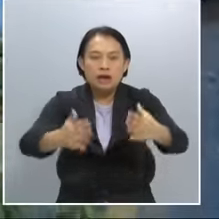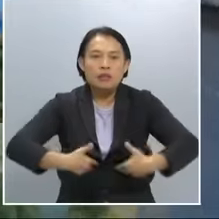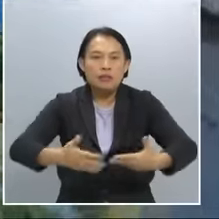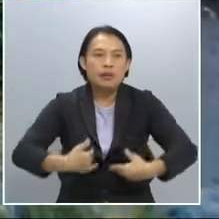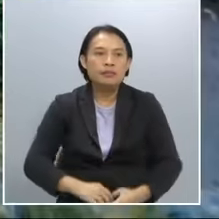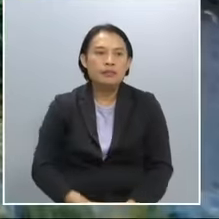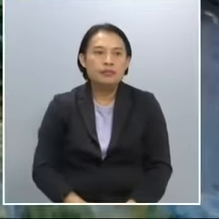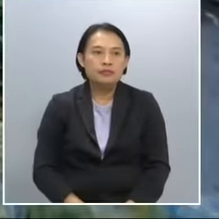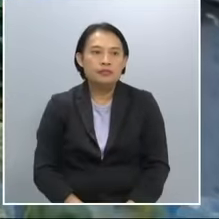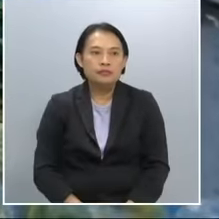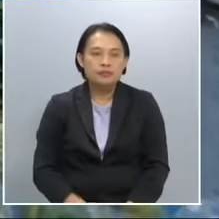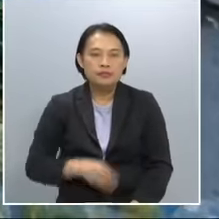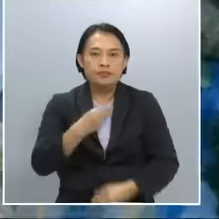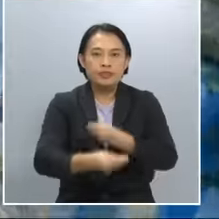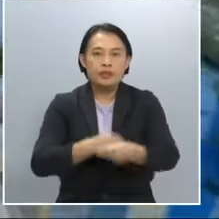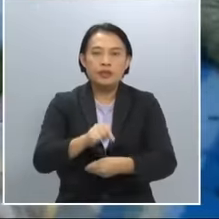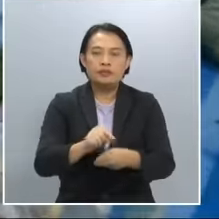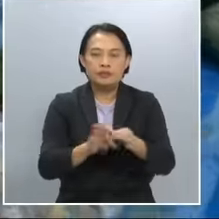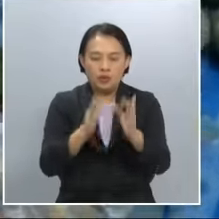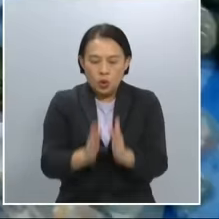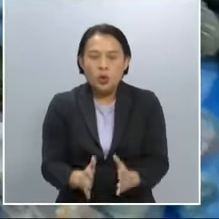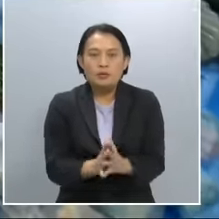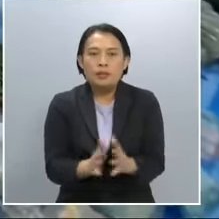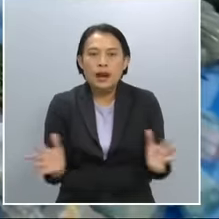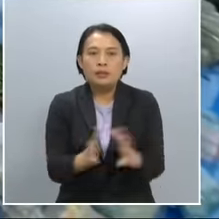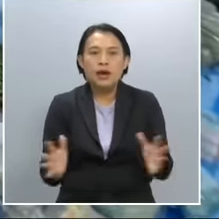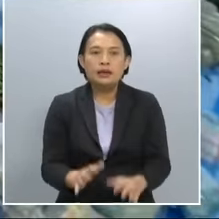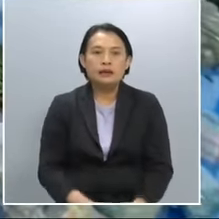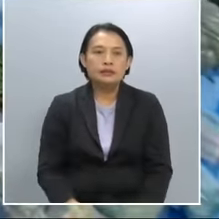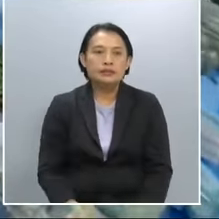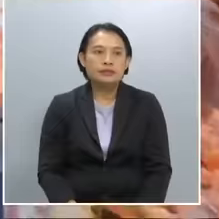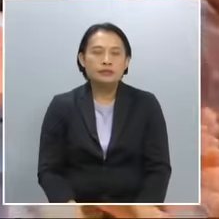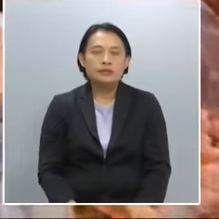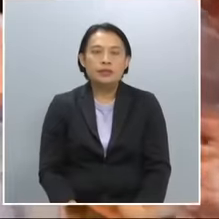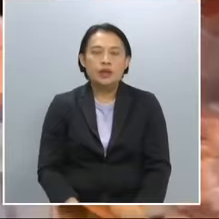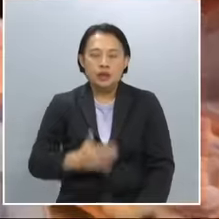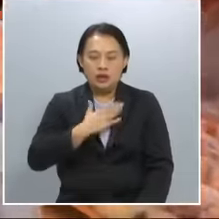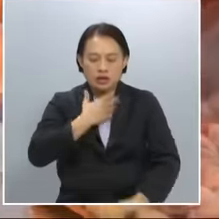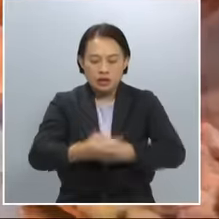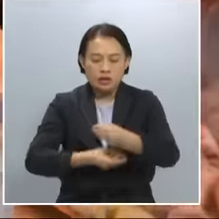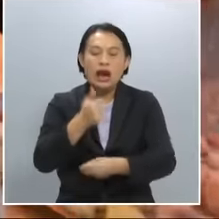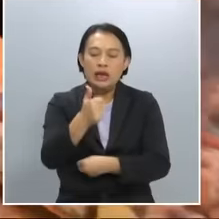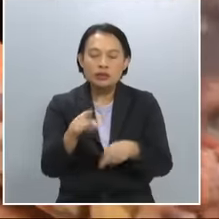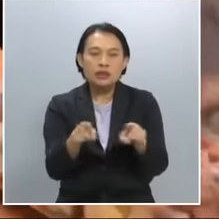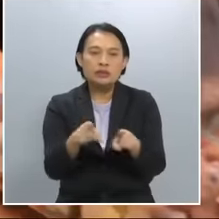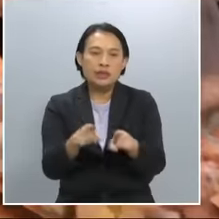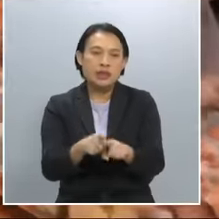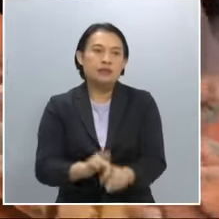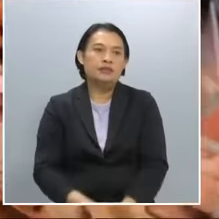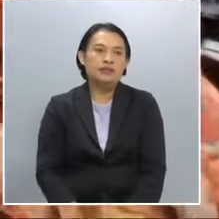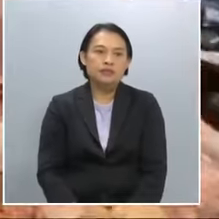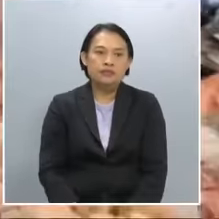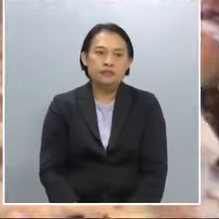คนเยอะมากใช่ไหม ใจกันเนาะ ครับ ก็ดีแม่ค้าก็คอยดีไปด้วยเนาะ ครับครับลูกค้าเยอะเล